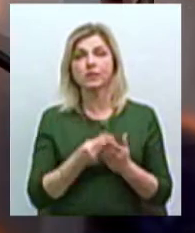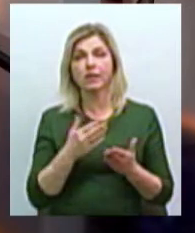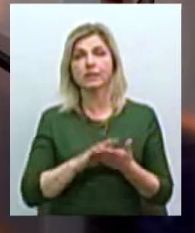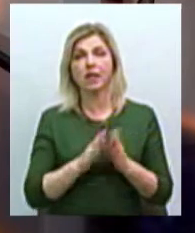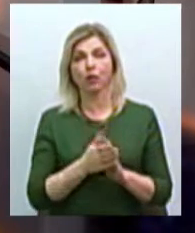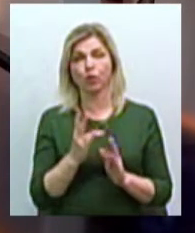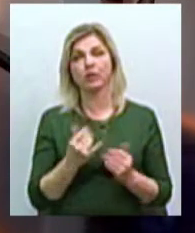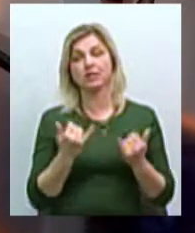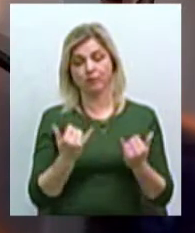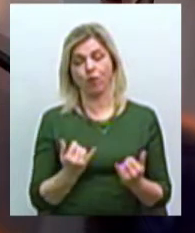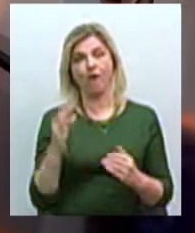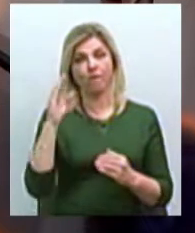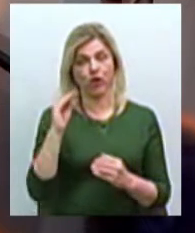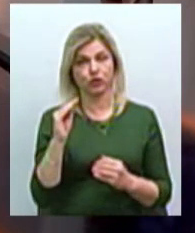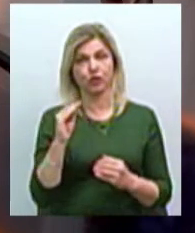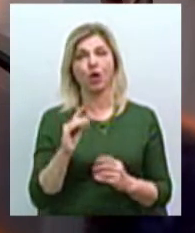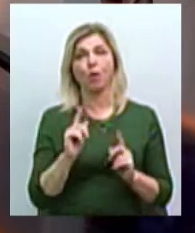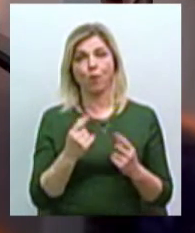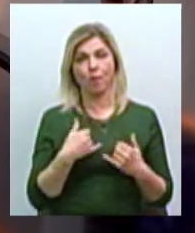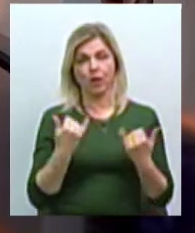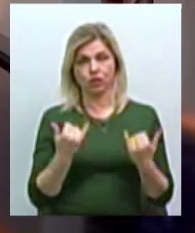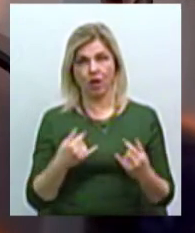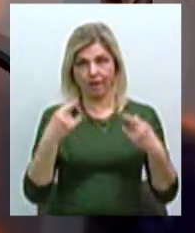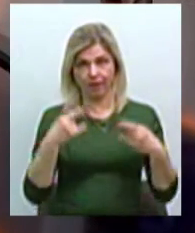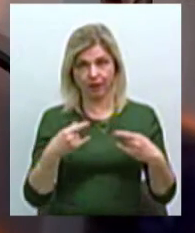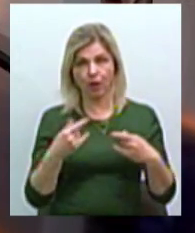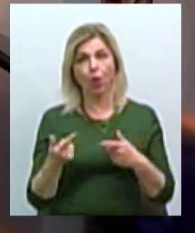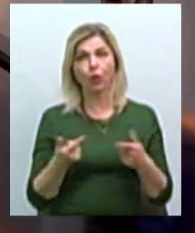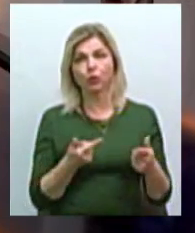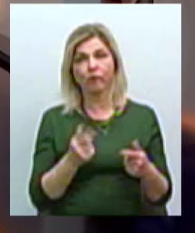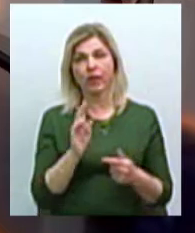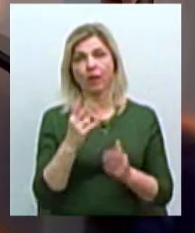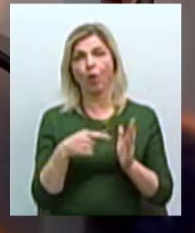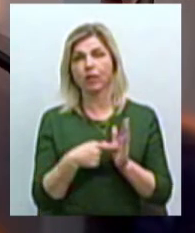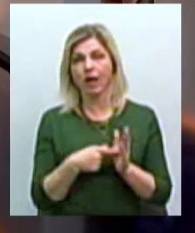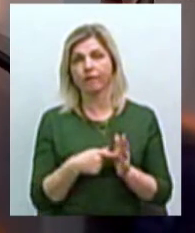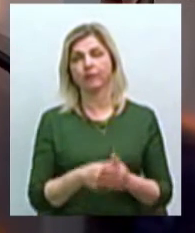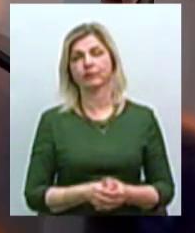сьогодні, можливо, на вечір, оскільки ми в прямому ефірі, готовність Миколаєва і